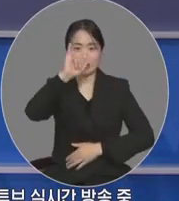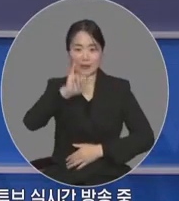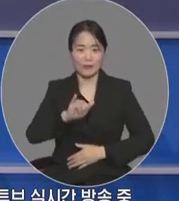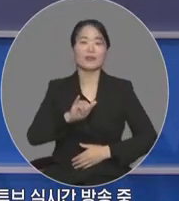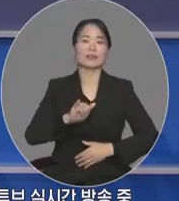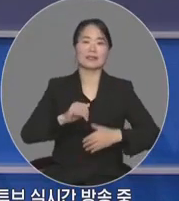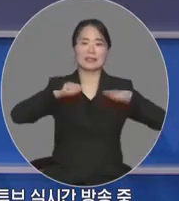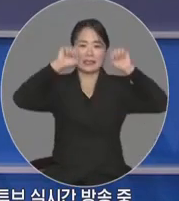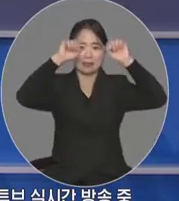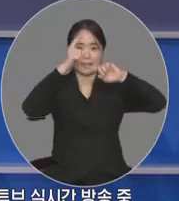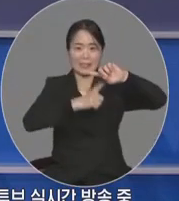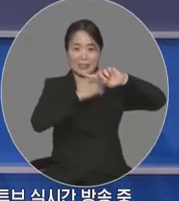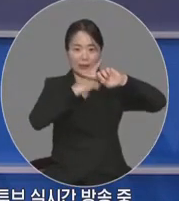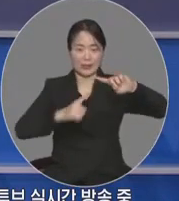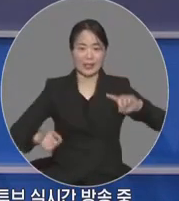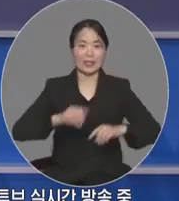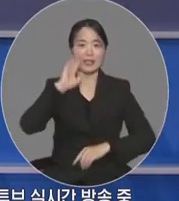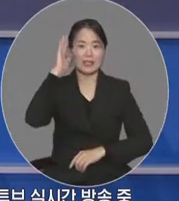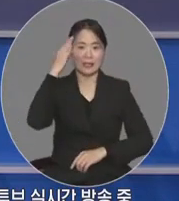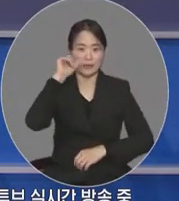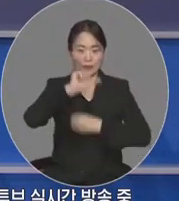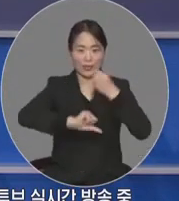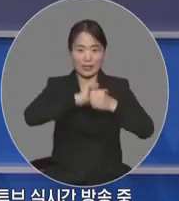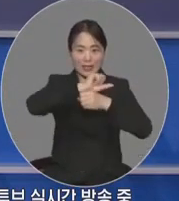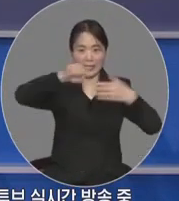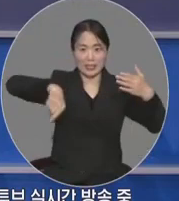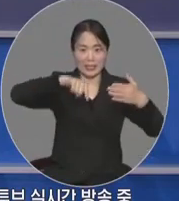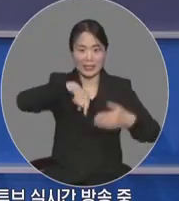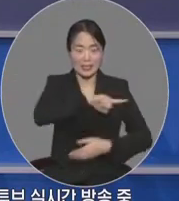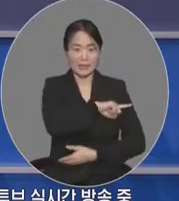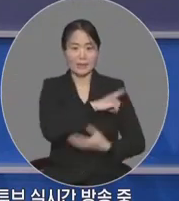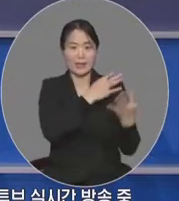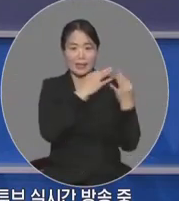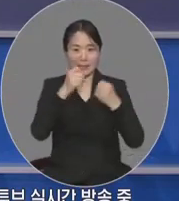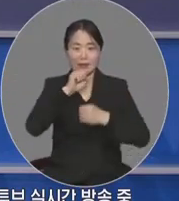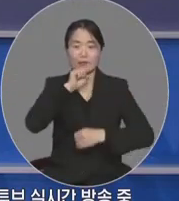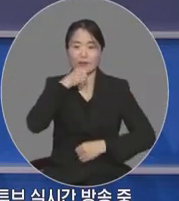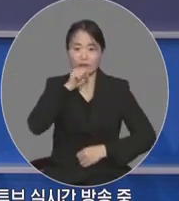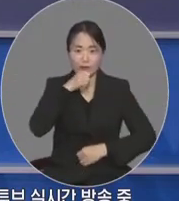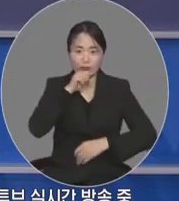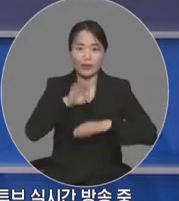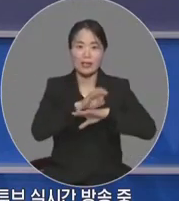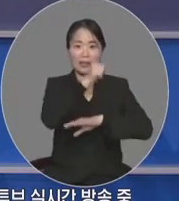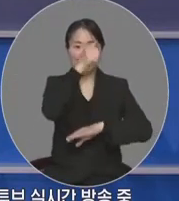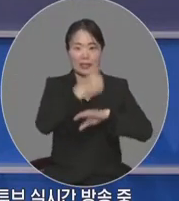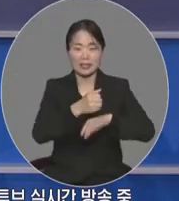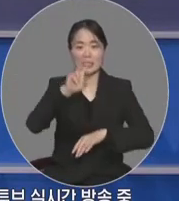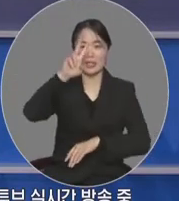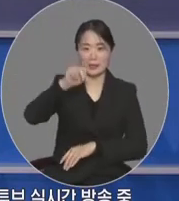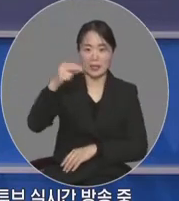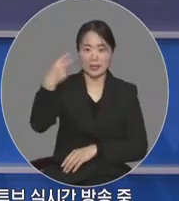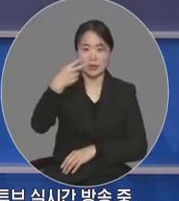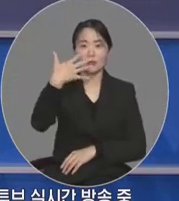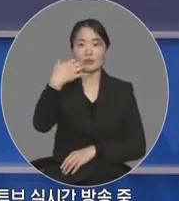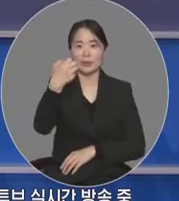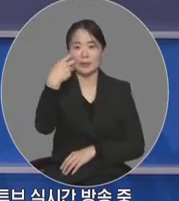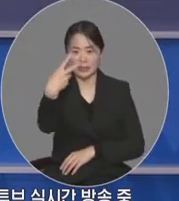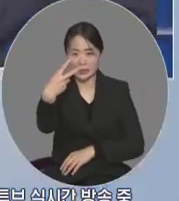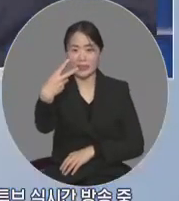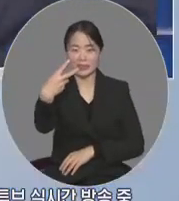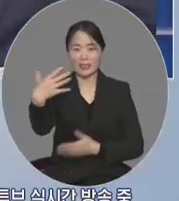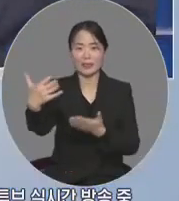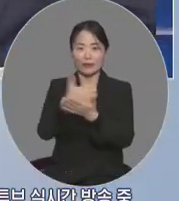전국체육대회에서 최근 우리 울산은 5년 내 최다 득점인 22,092점을